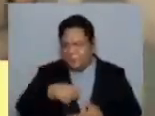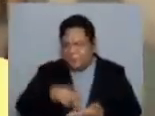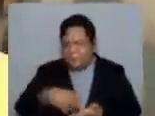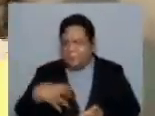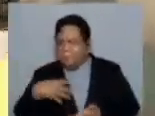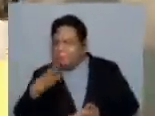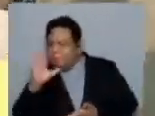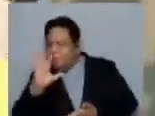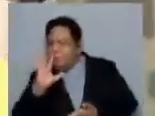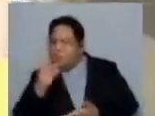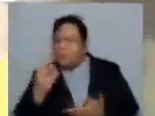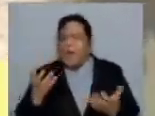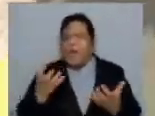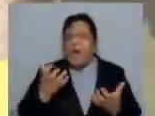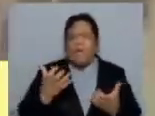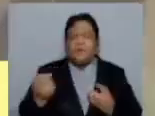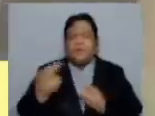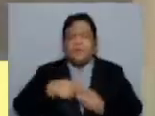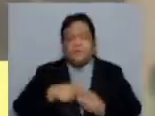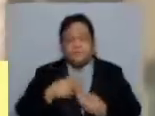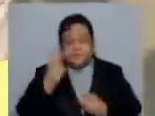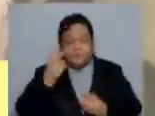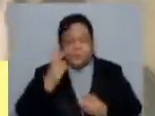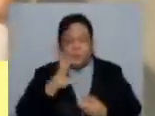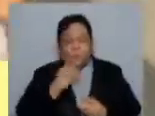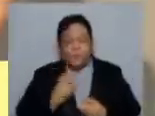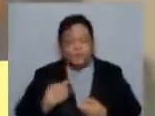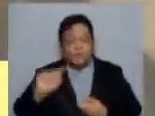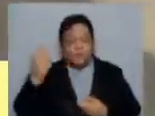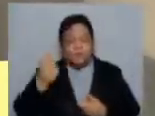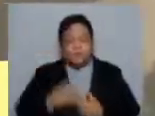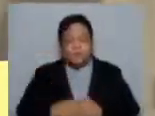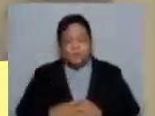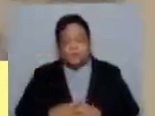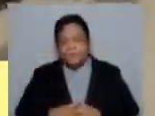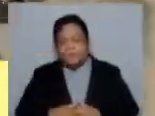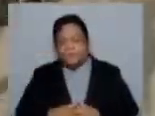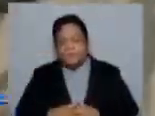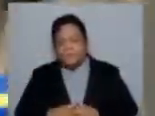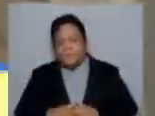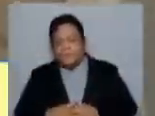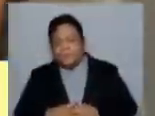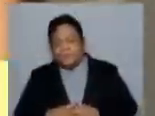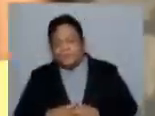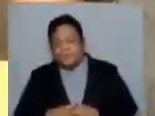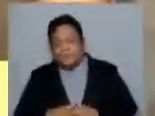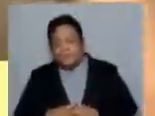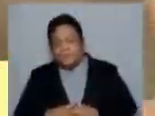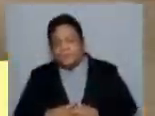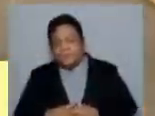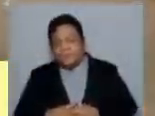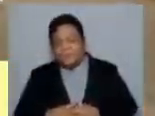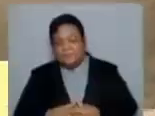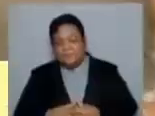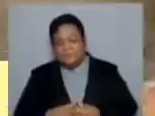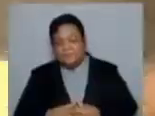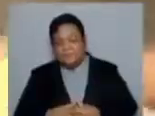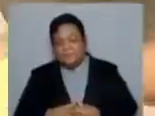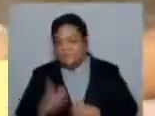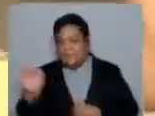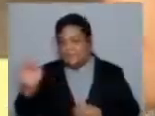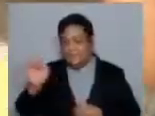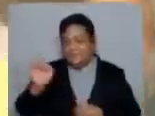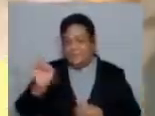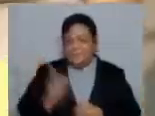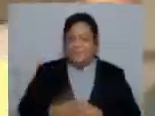natin kung sino ang ating first. Okay. Wow! Kuya, ito, habang wala kang ginagawa. Ayan, dito ka muna. Nakahanap tayo.